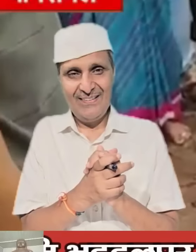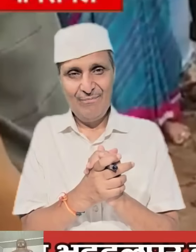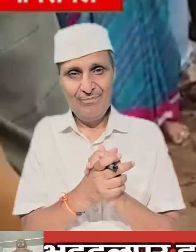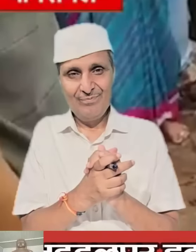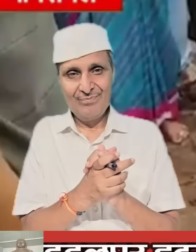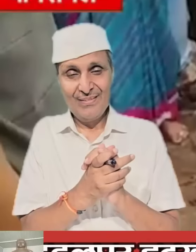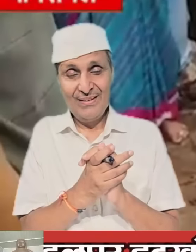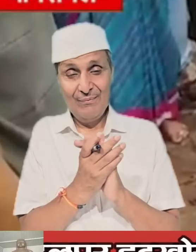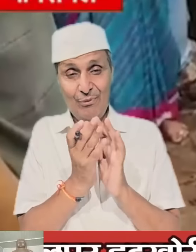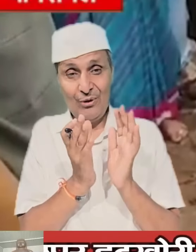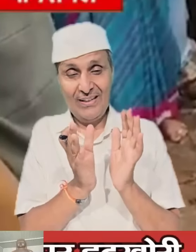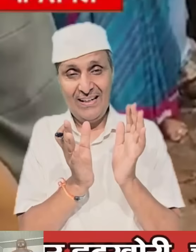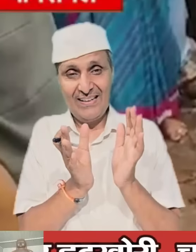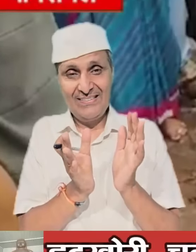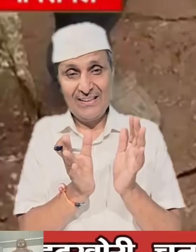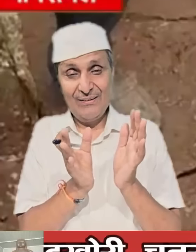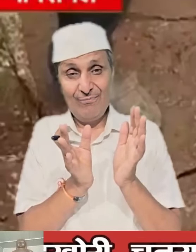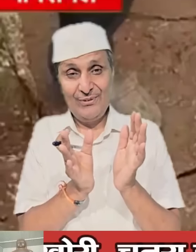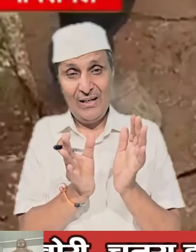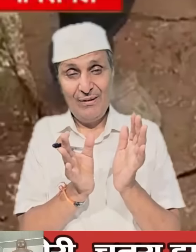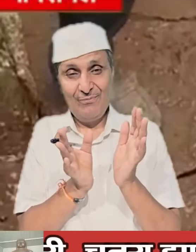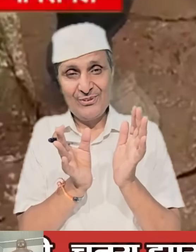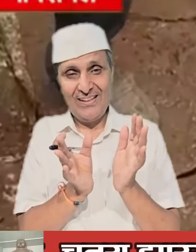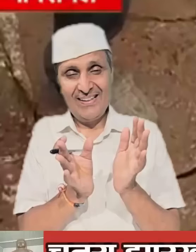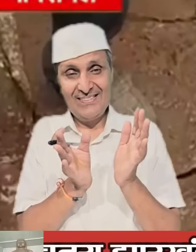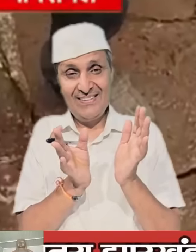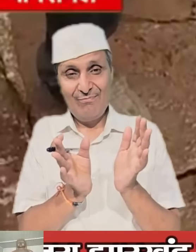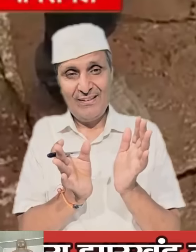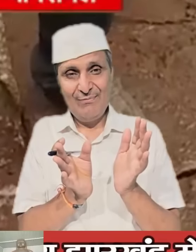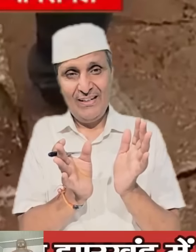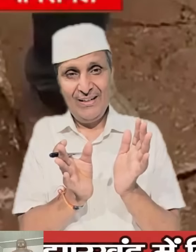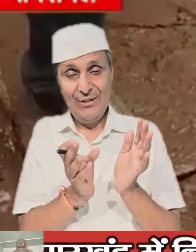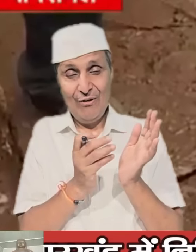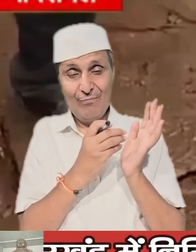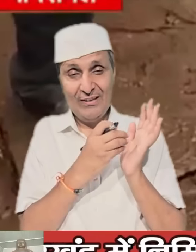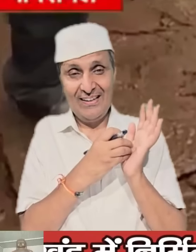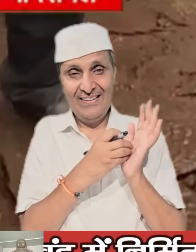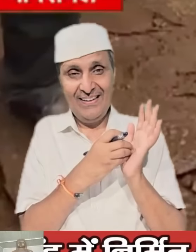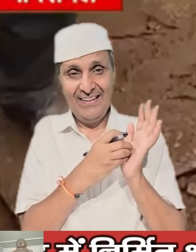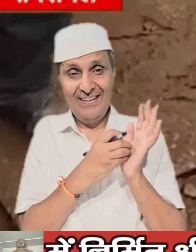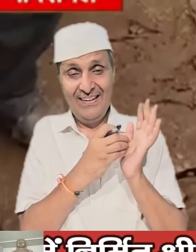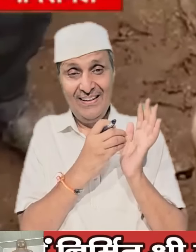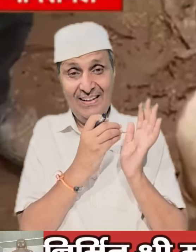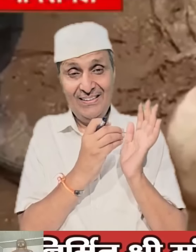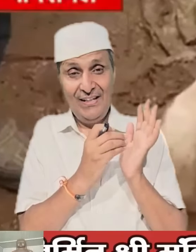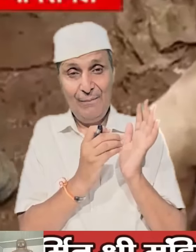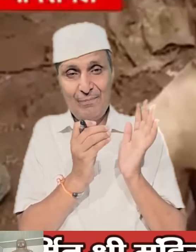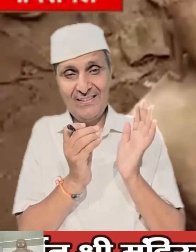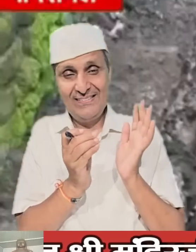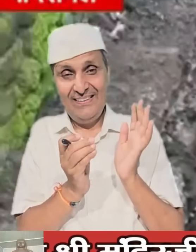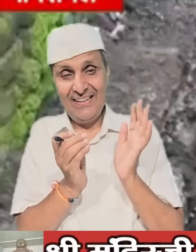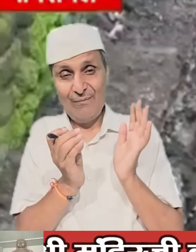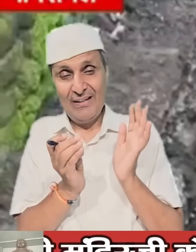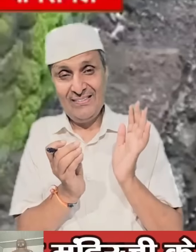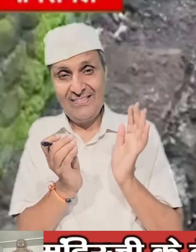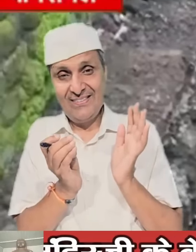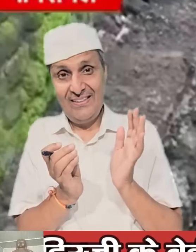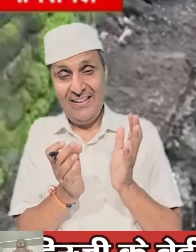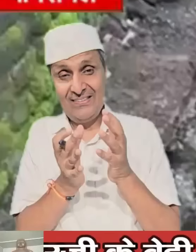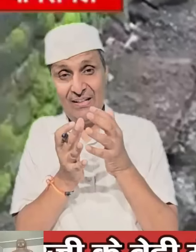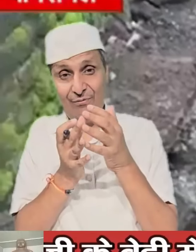जाएगा। बहुत आकर्षक मुद्रा में मुस्कान के साथ ये प्रतिमा है और बता रही है इतनी प्राचीनता